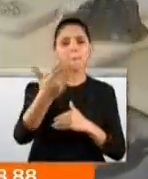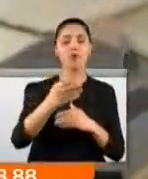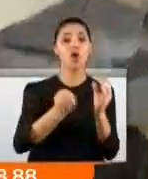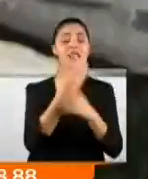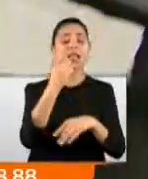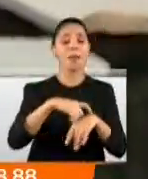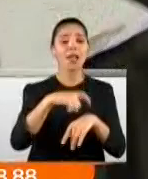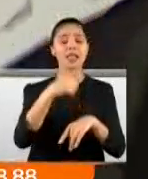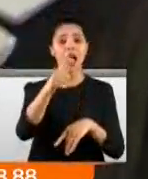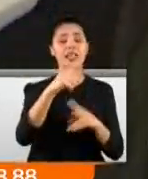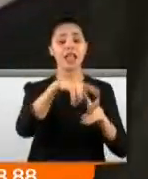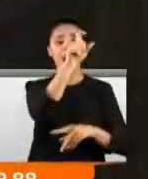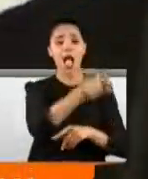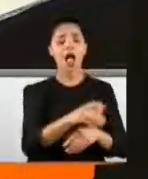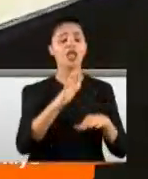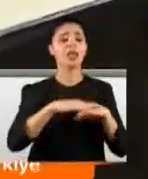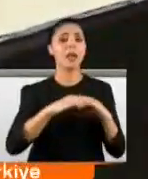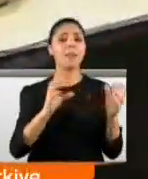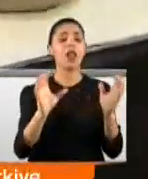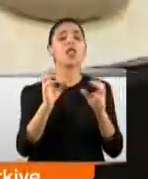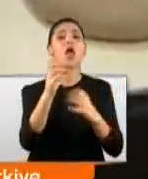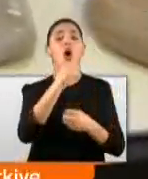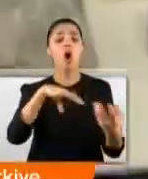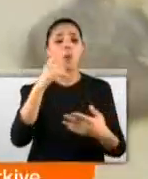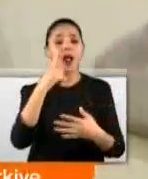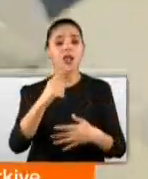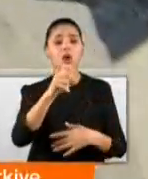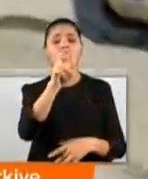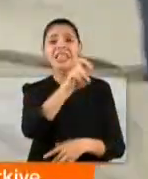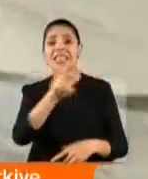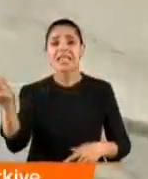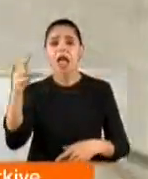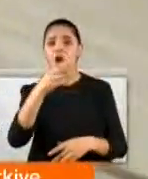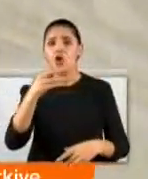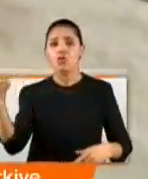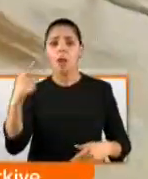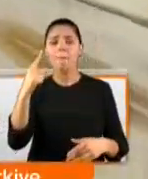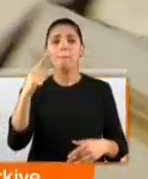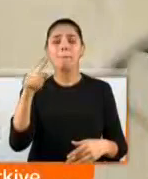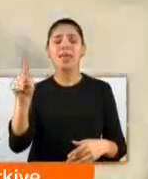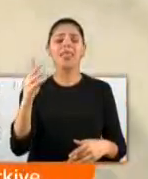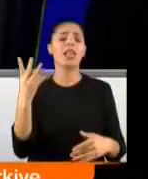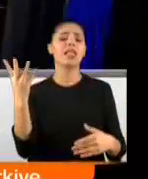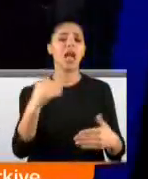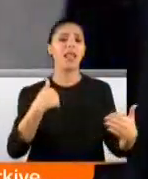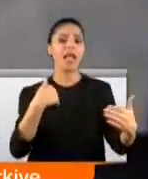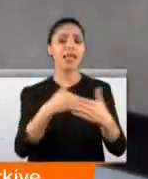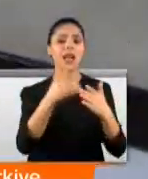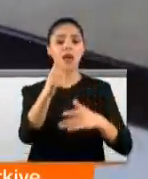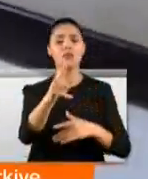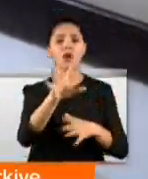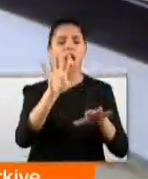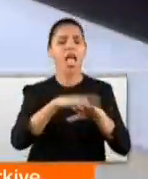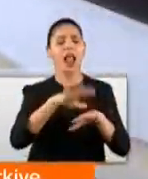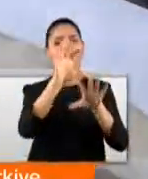saatlerinde Adnan Oktar suç örgütüne yapılan operasyon ile tarihleri 800 milyonu bulan tam bine yakın fosil ele geçirildi. 150 milyon